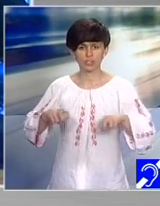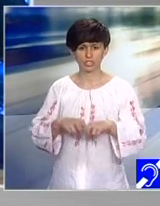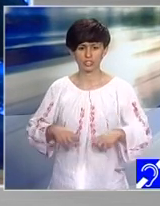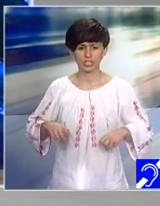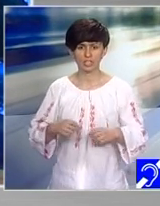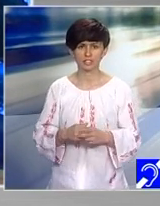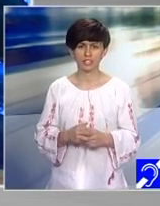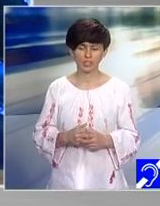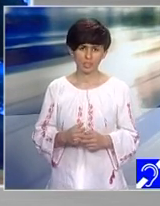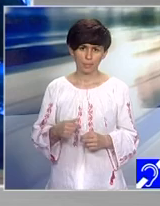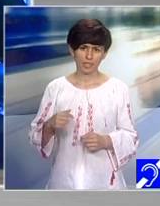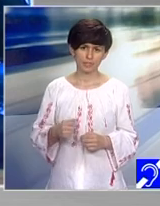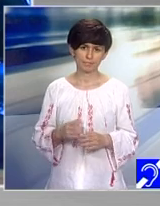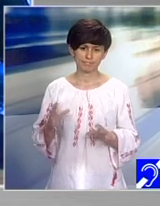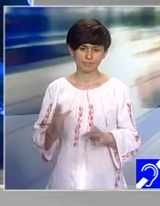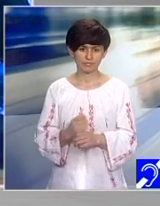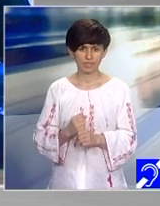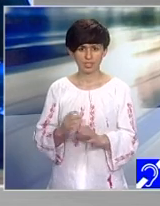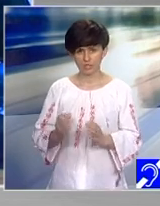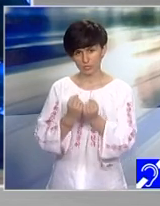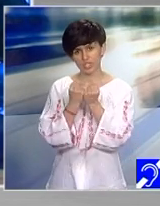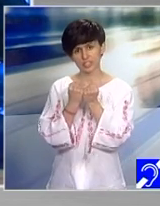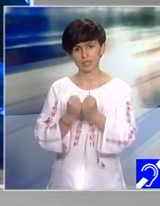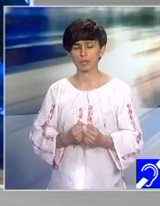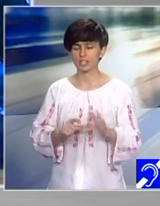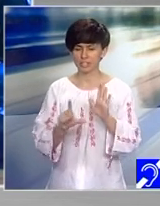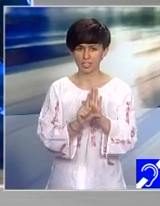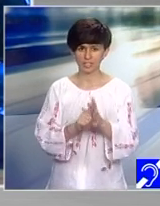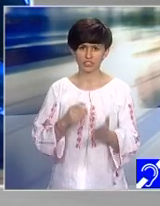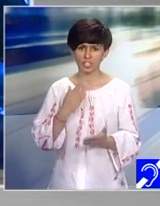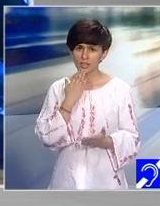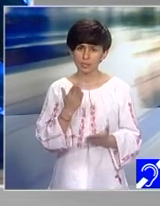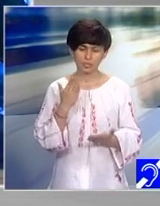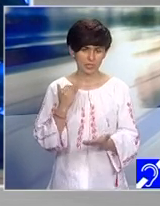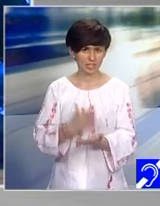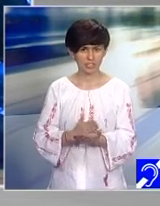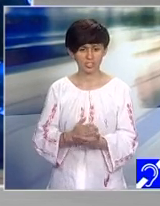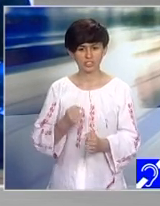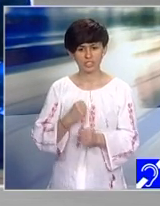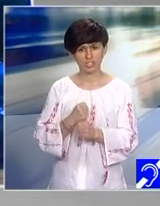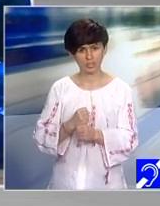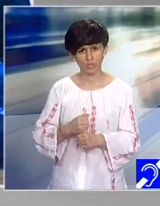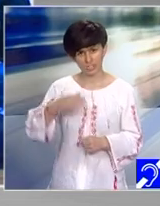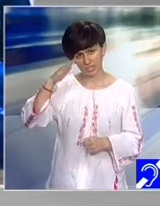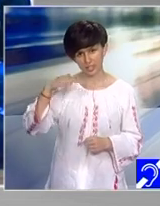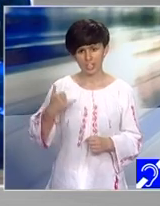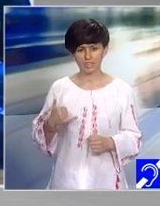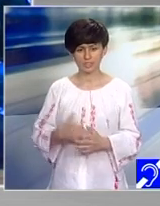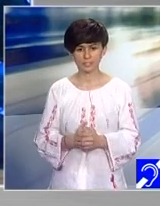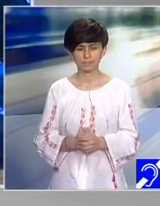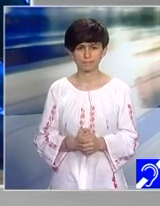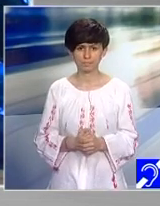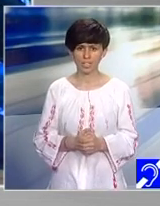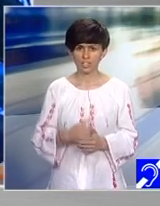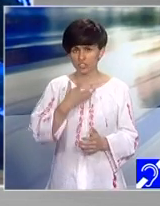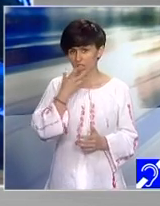așa, vor scăpa de incidența legii, tocmai datorită deciziei luate astăzi. Acesta mi se pare subiectul zilei de azi, și canicula, și nu